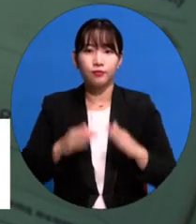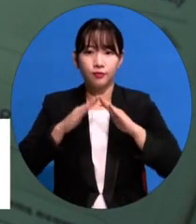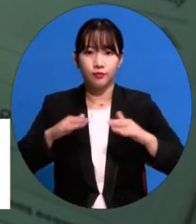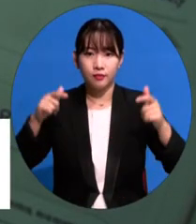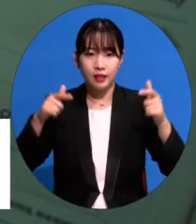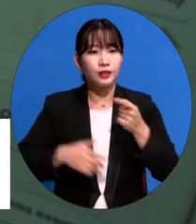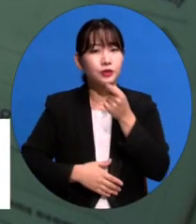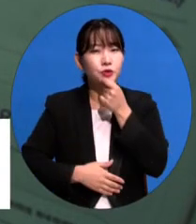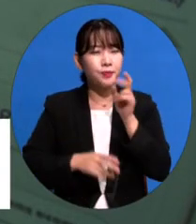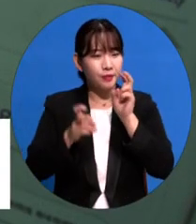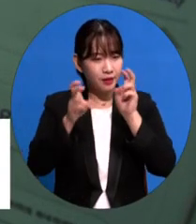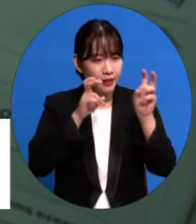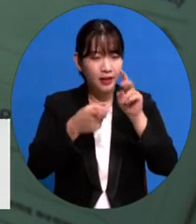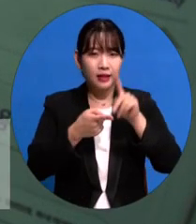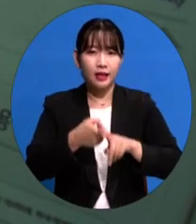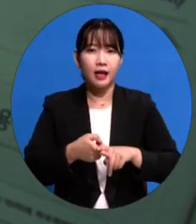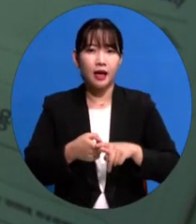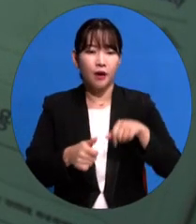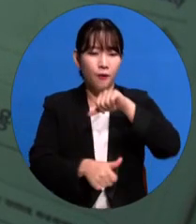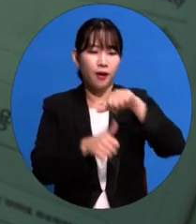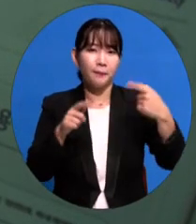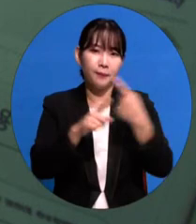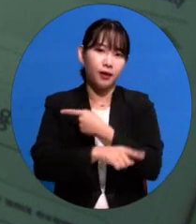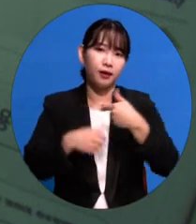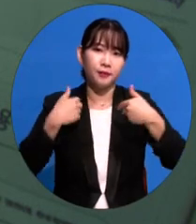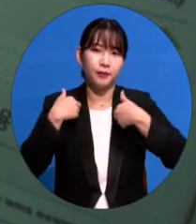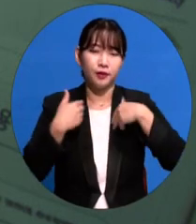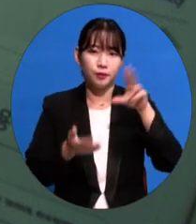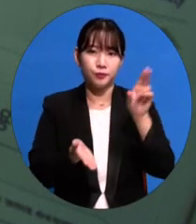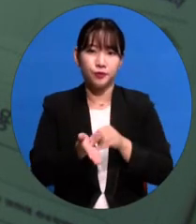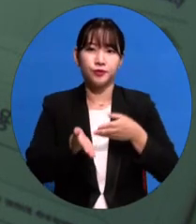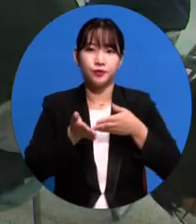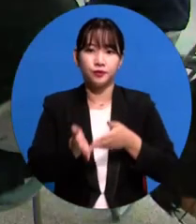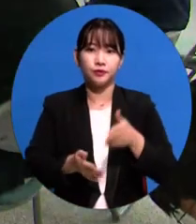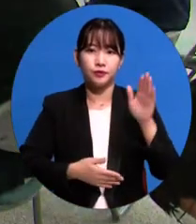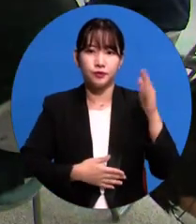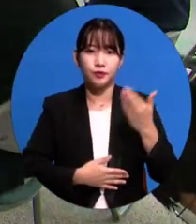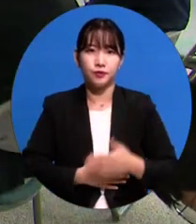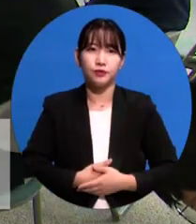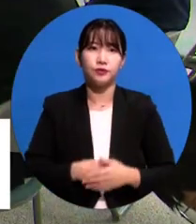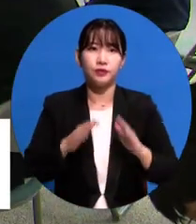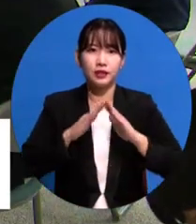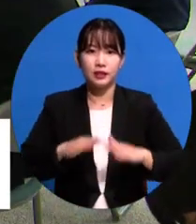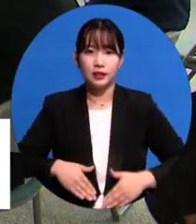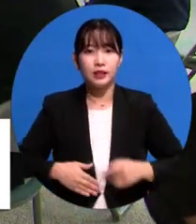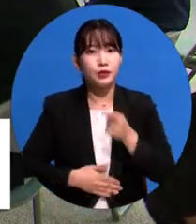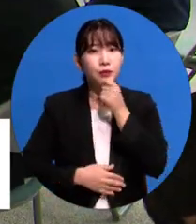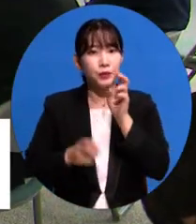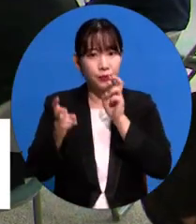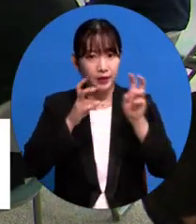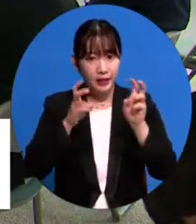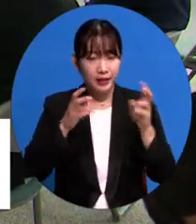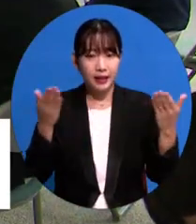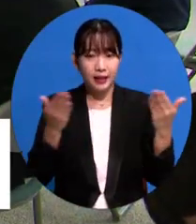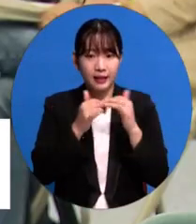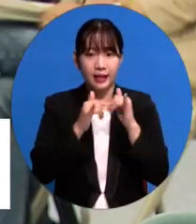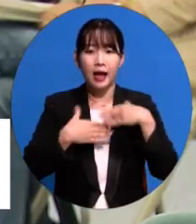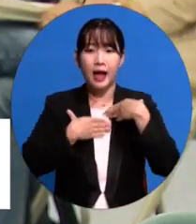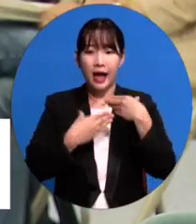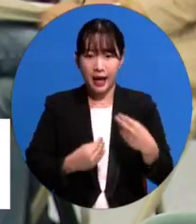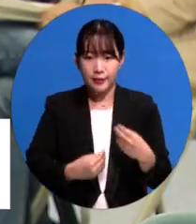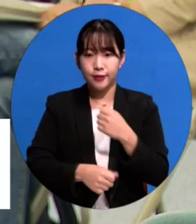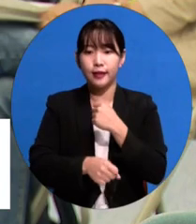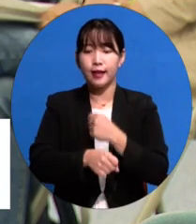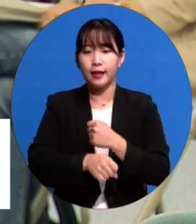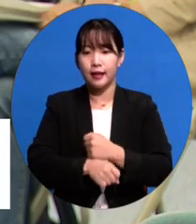전남 지역 소규모 사업장에 대한 환경 개선이 필요하다는 지적이 제기됐습니다. 전남 소규모 사업장 노동자 안전하게